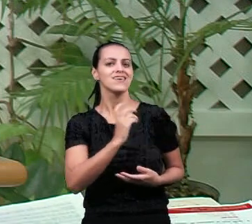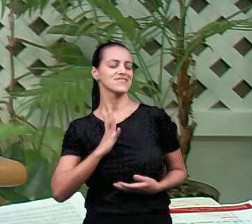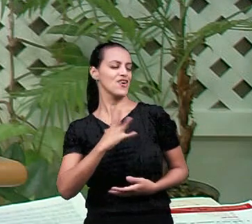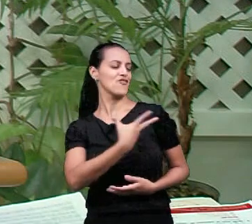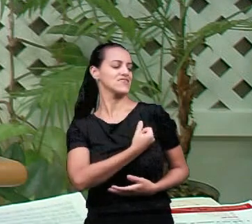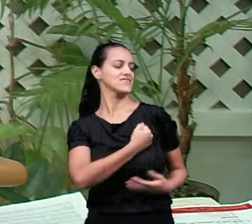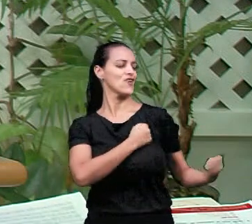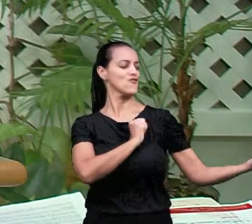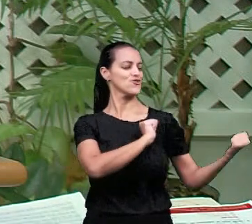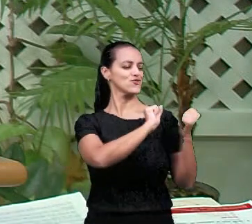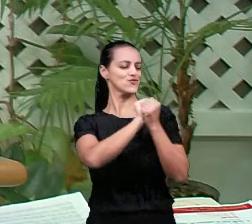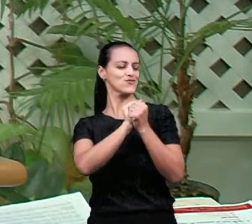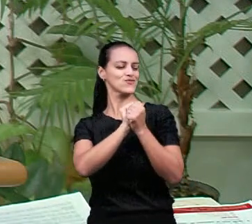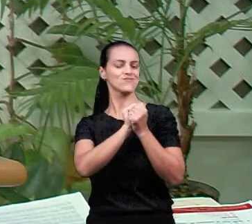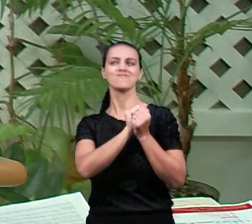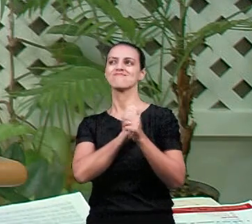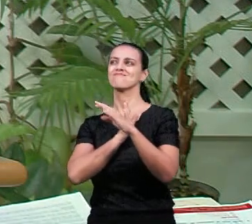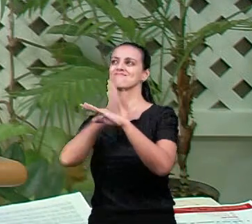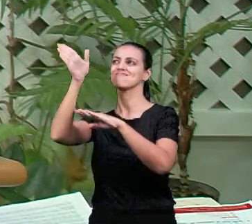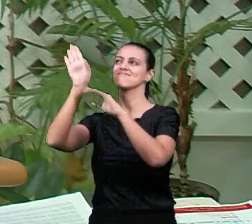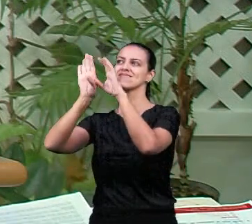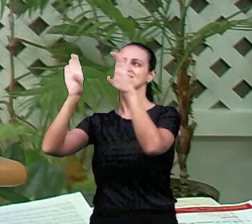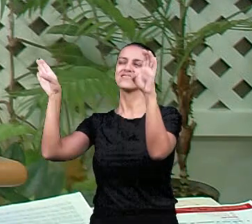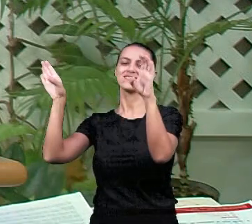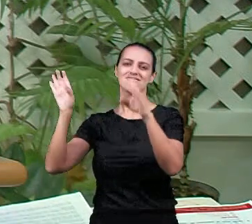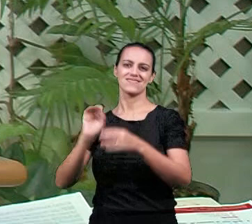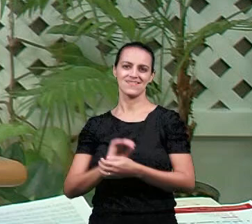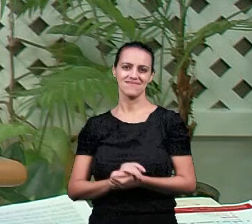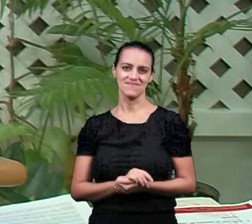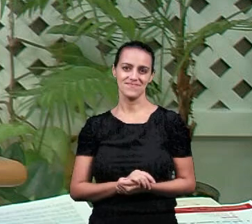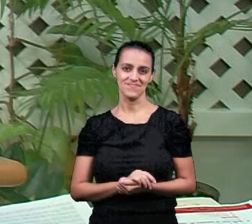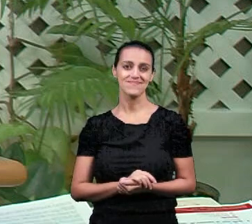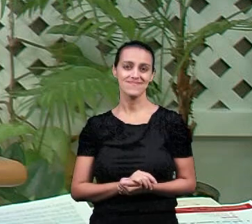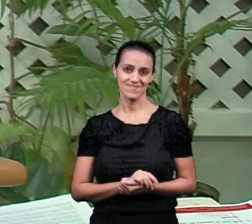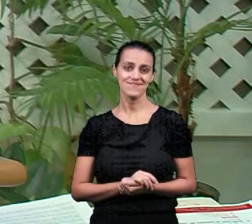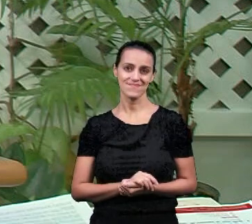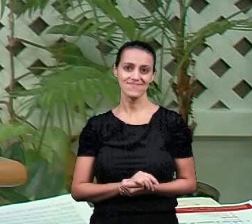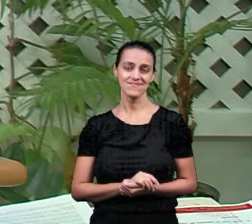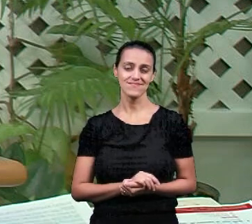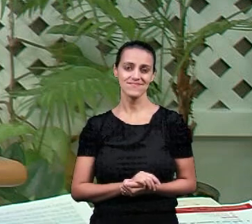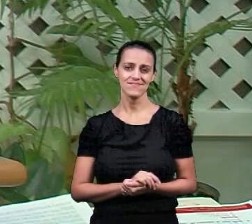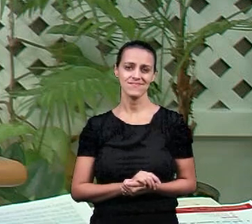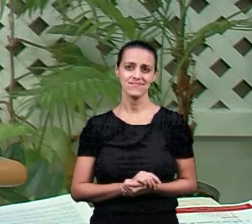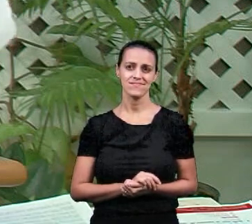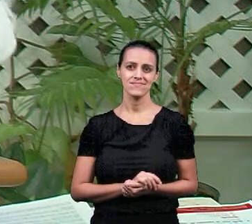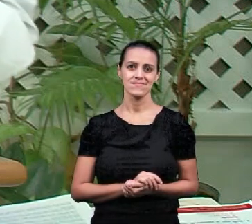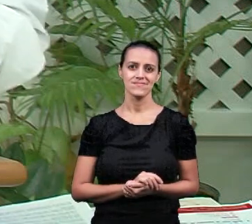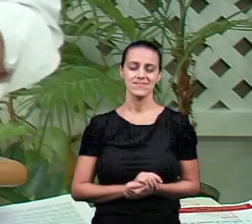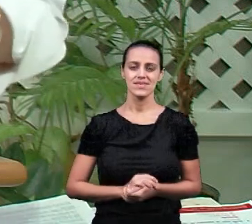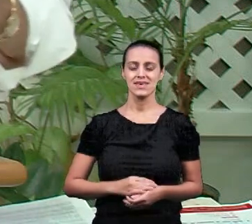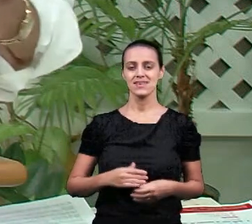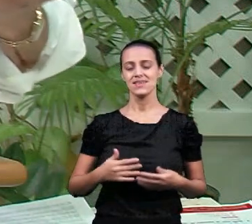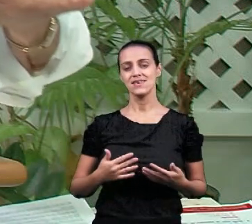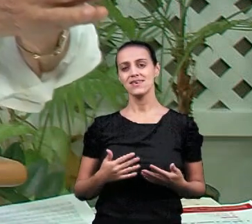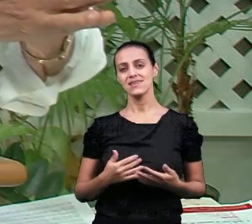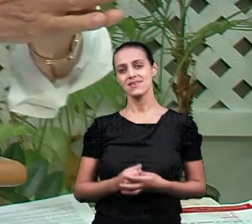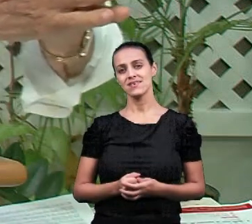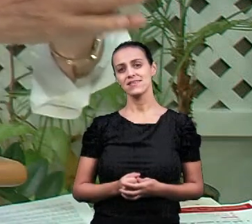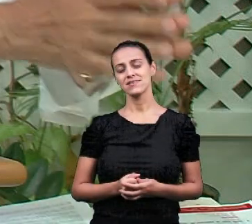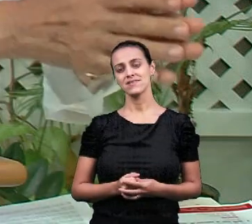qu'il aille avec vous à l'éternité. Donc, afin que cela se passe, qu'est-ce que